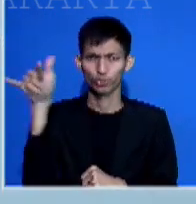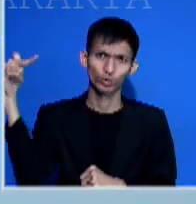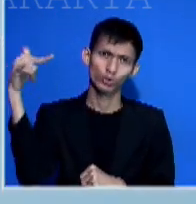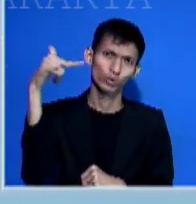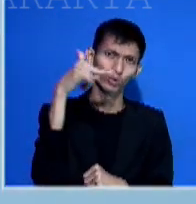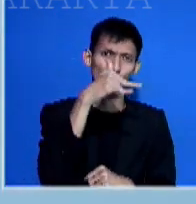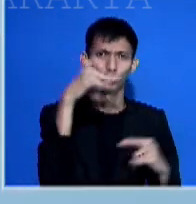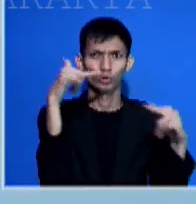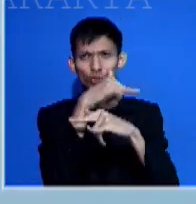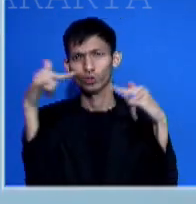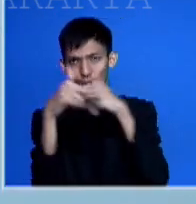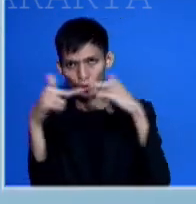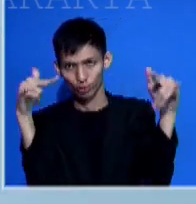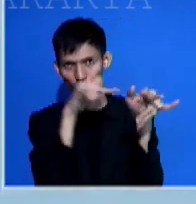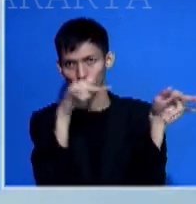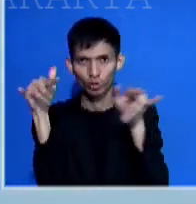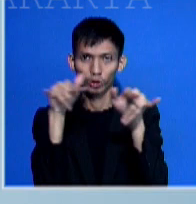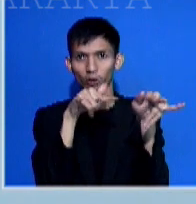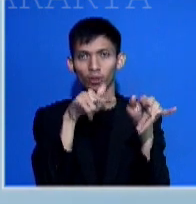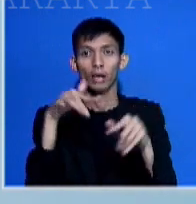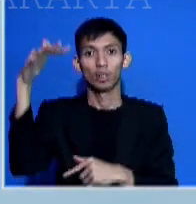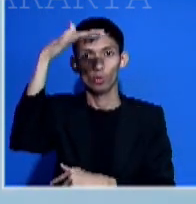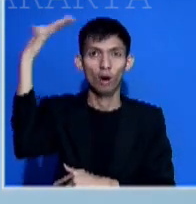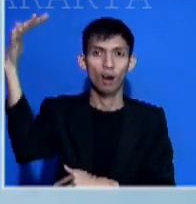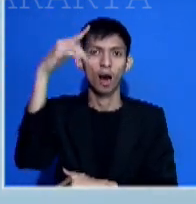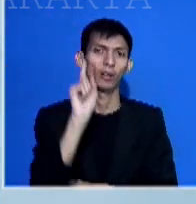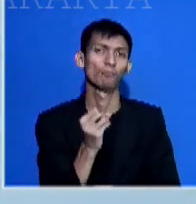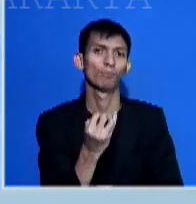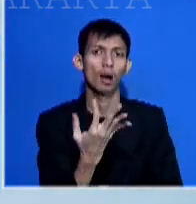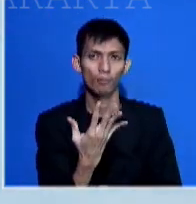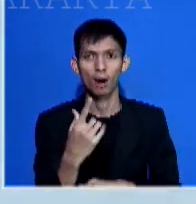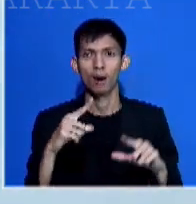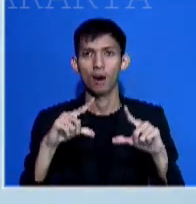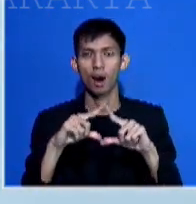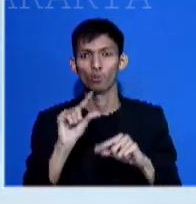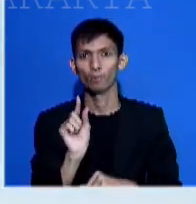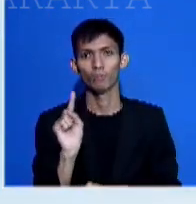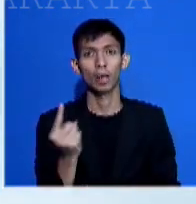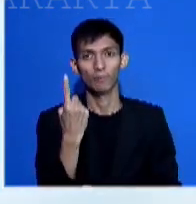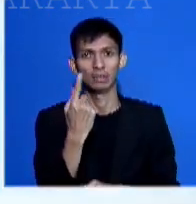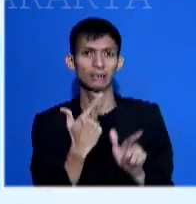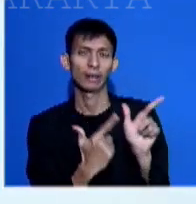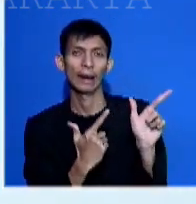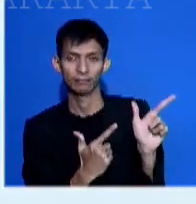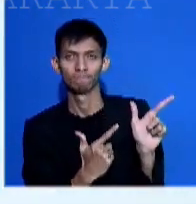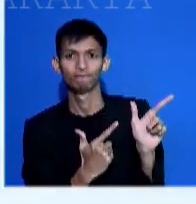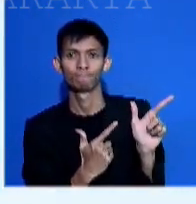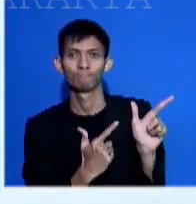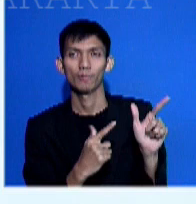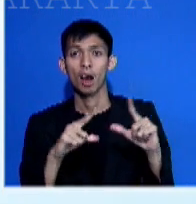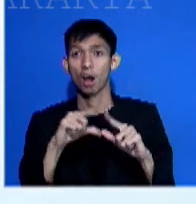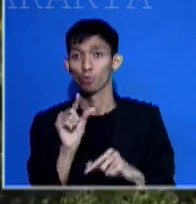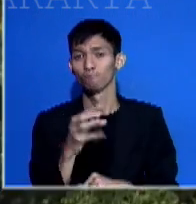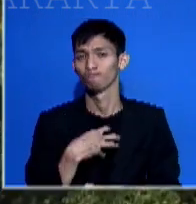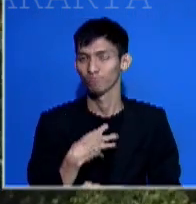Angkatan Udara. Demonstrasi udara ini terdiri dari beberapa alat utama sistem persenjataan yang dimiliki TNI Angkatan Udara,